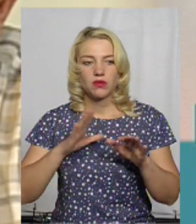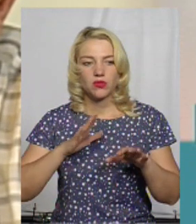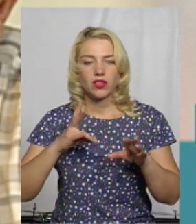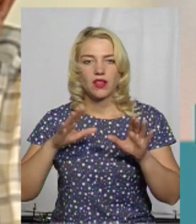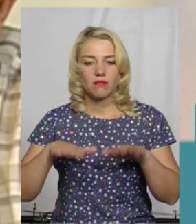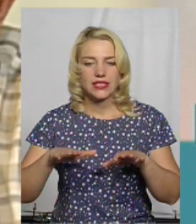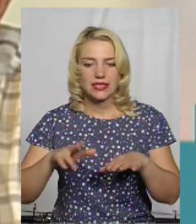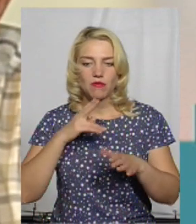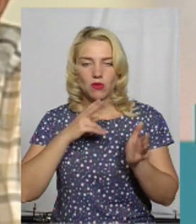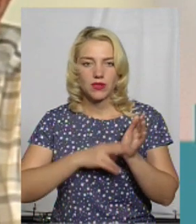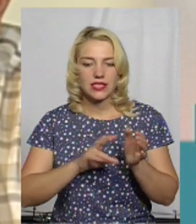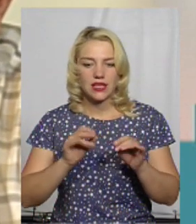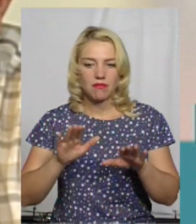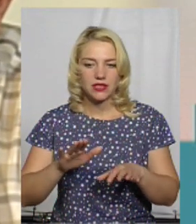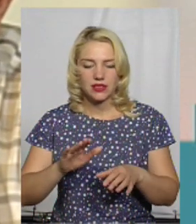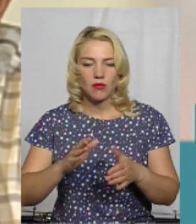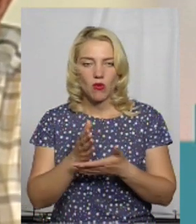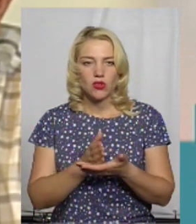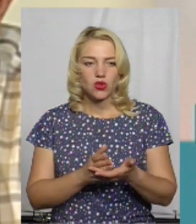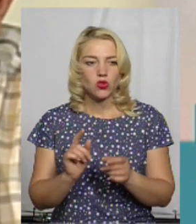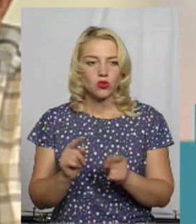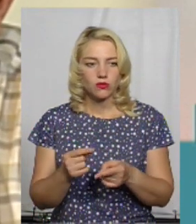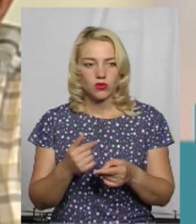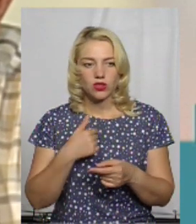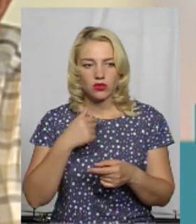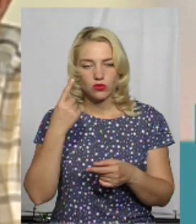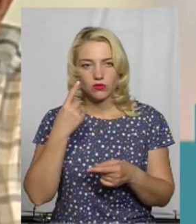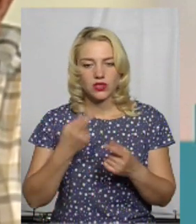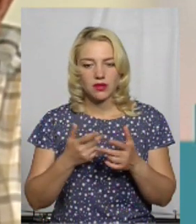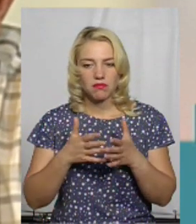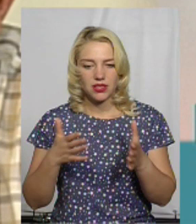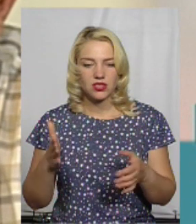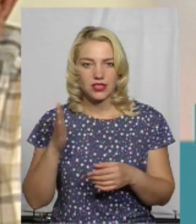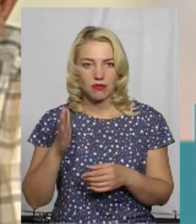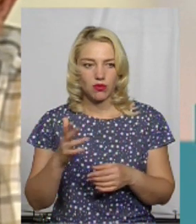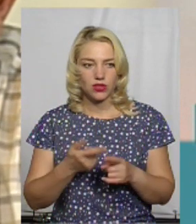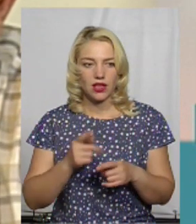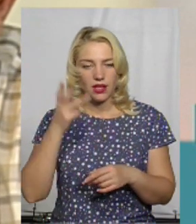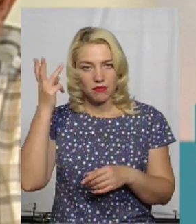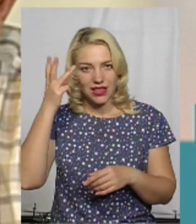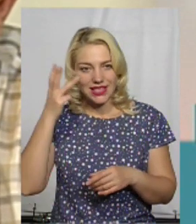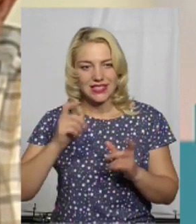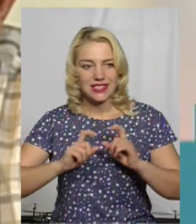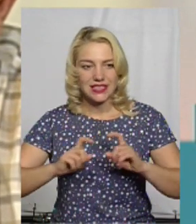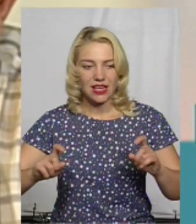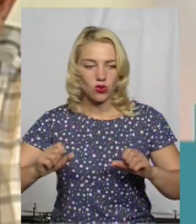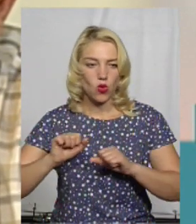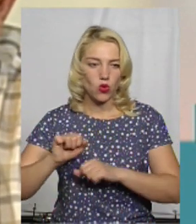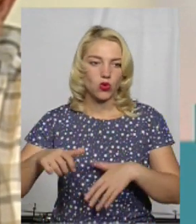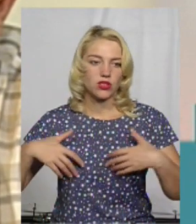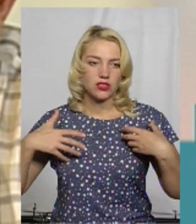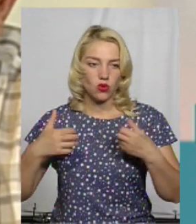місцем обслуговування, тому я думаю, що вони, більшість, це буде все ж таки з хмельницьких закладів охорони